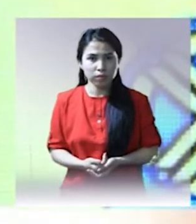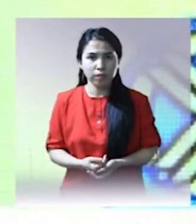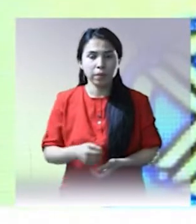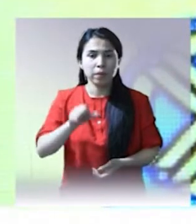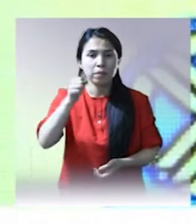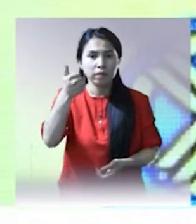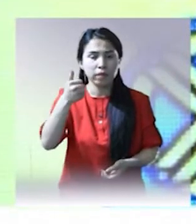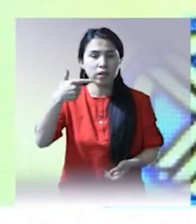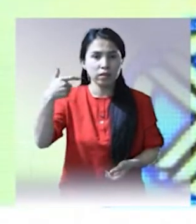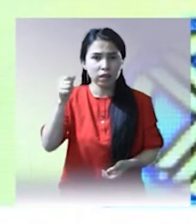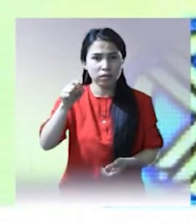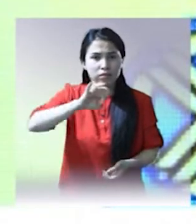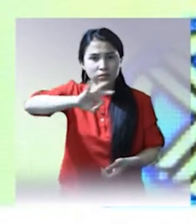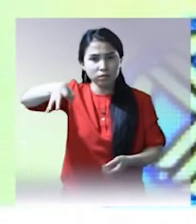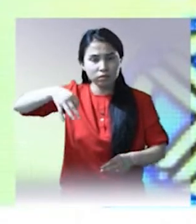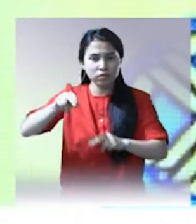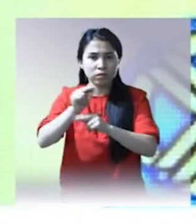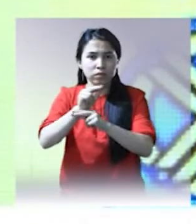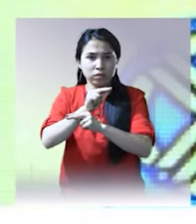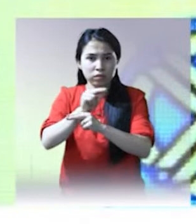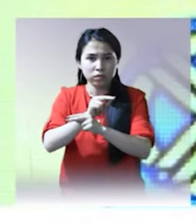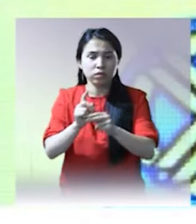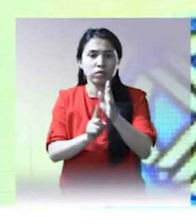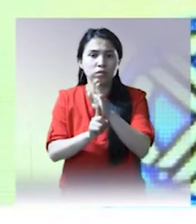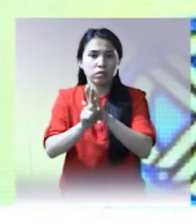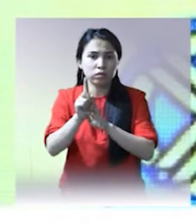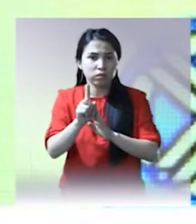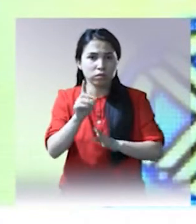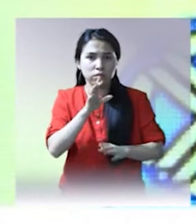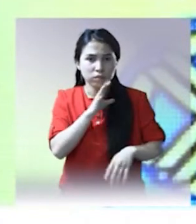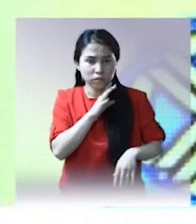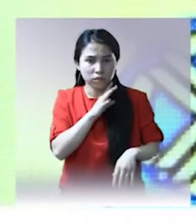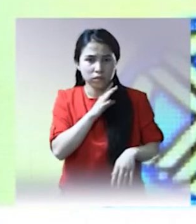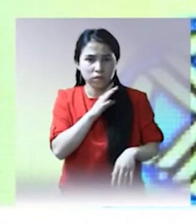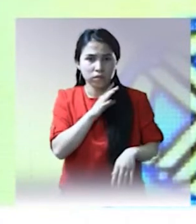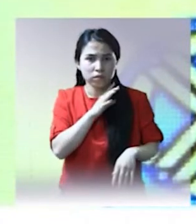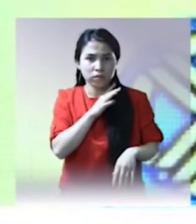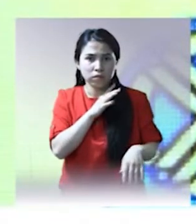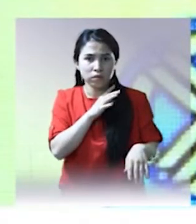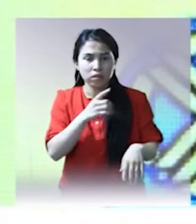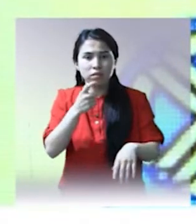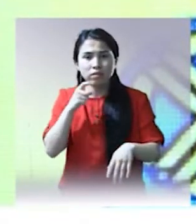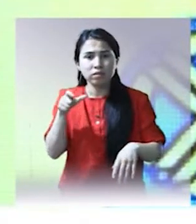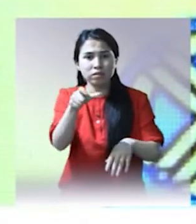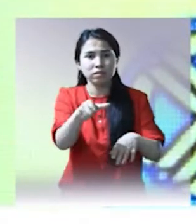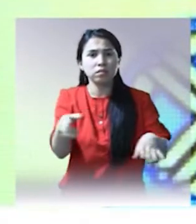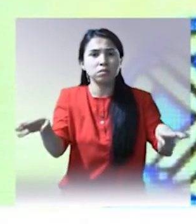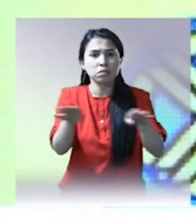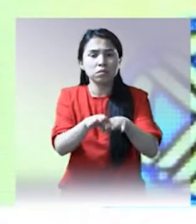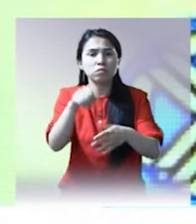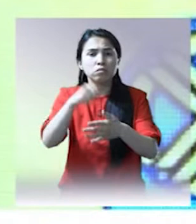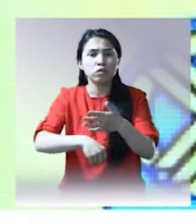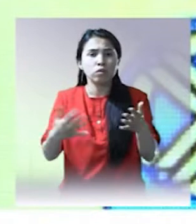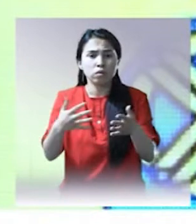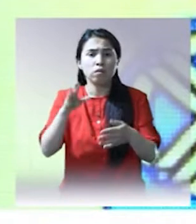бірінші-екінші кезең бойынша газ тарату жүйелерін жаңғырту бойынша жұмыстың сапасыздығына, жол жабындысын қалпына келтіру жұмыстарының